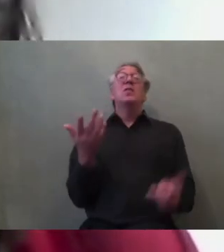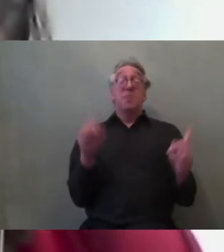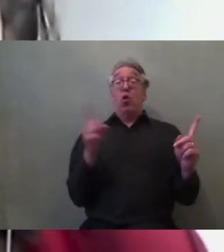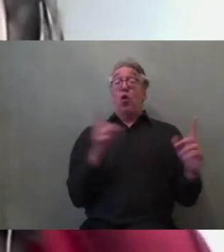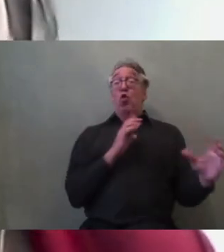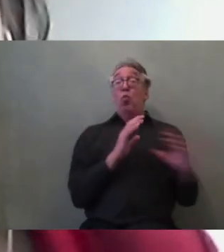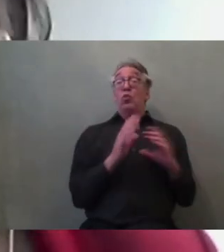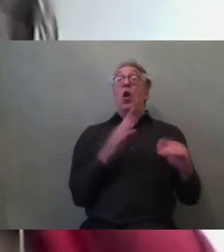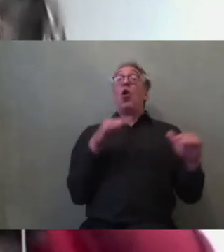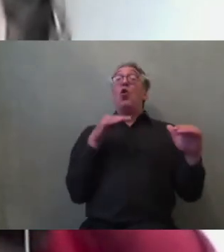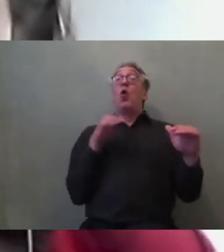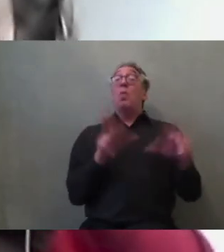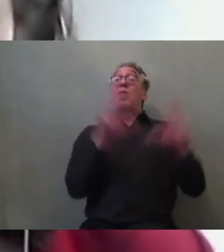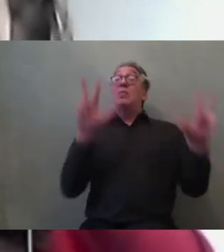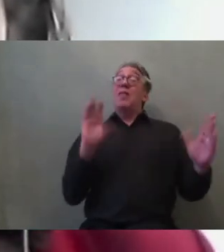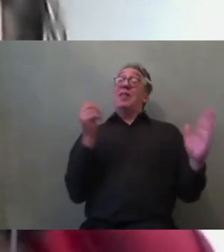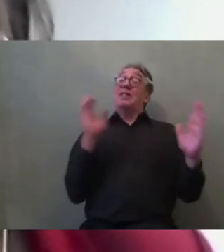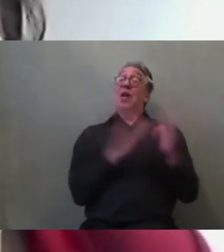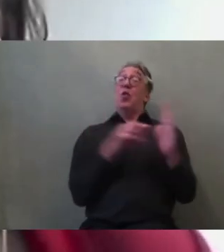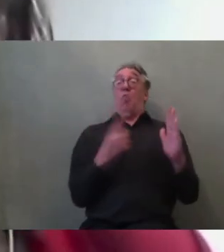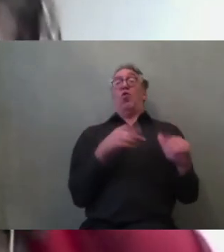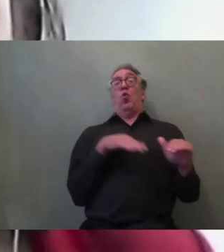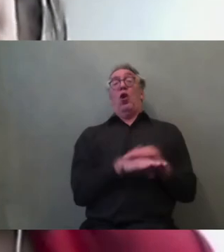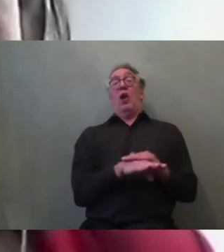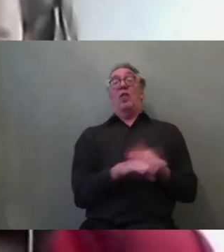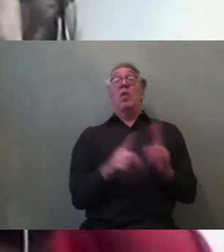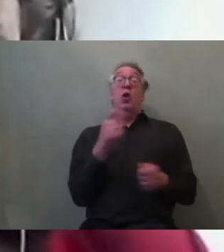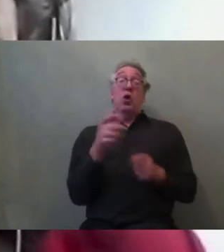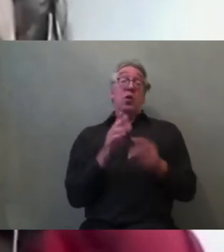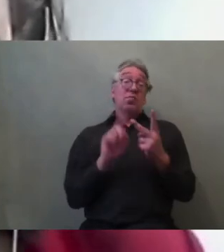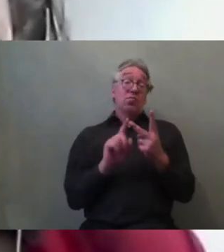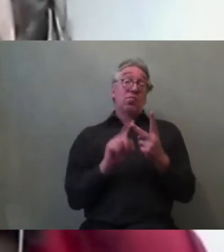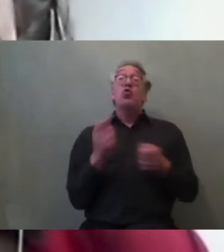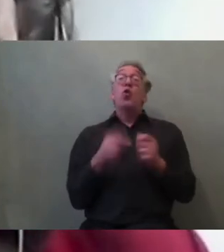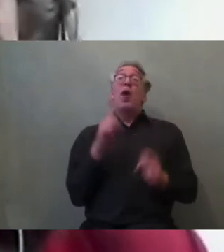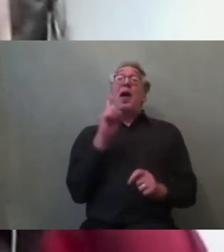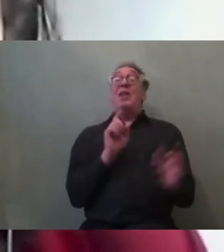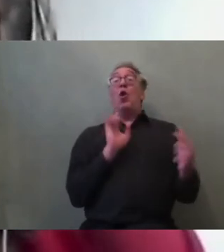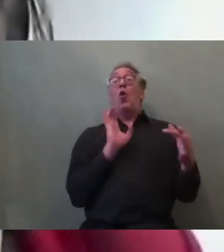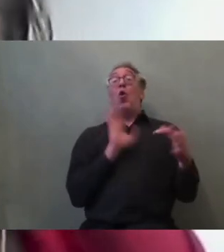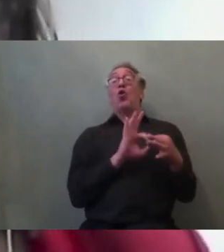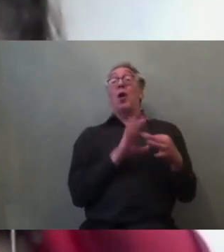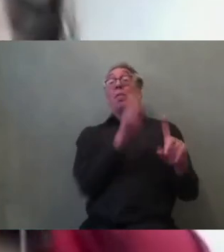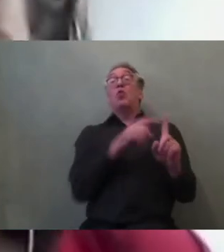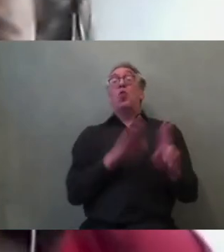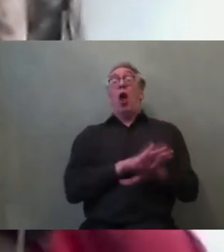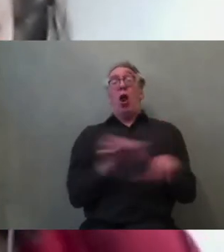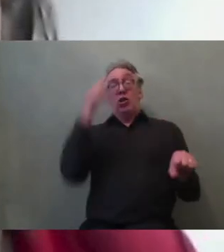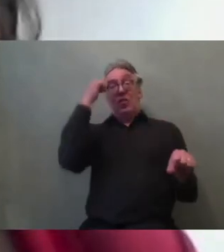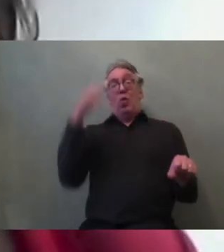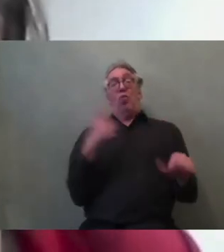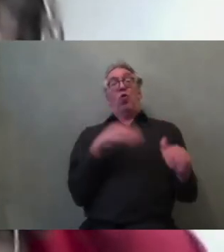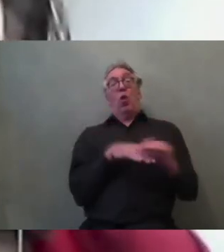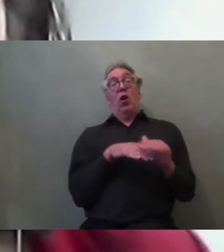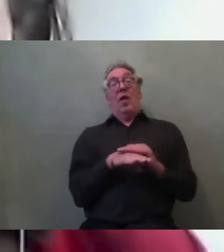de website. Zorg dat er 1 contactpersoon is die alles weet van toegankelijkheid en weet wat de